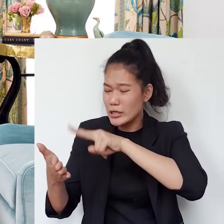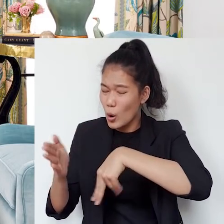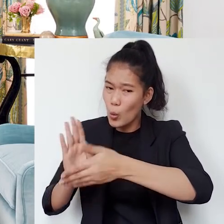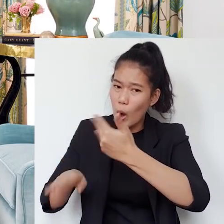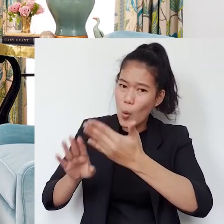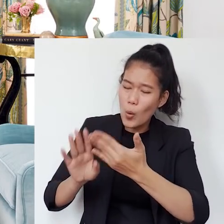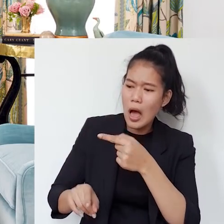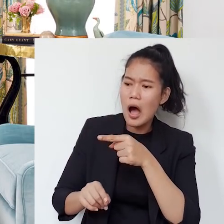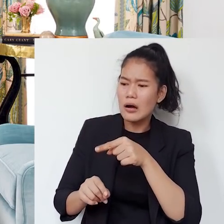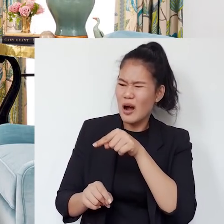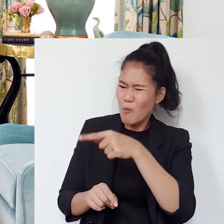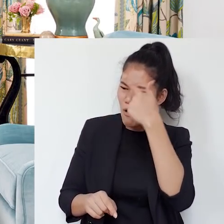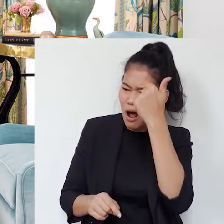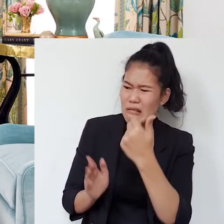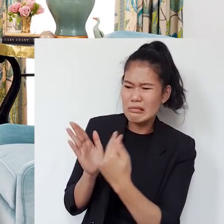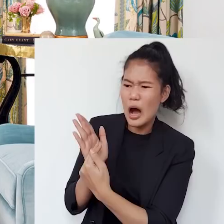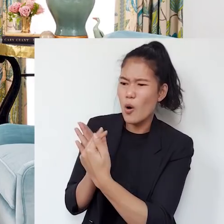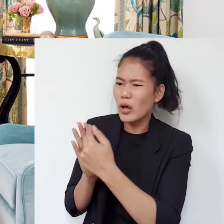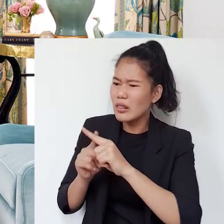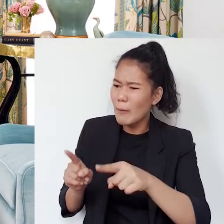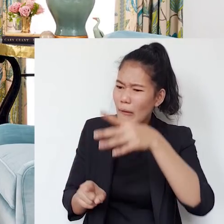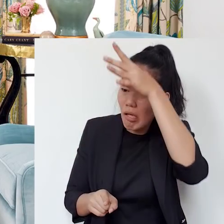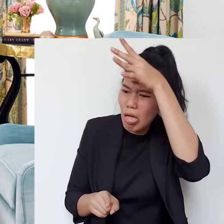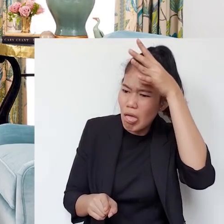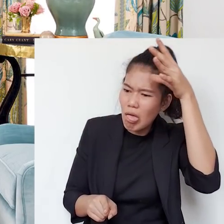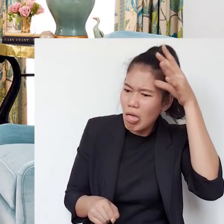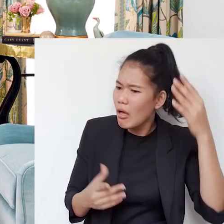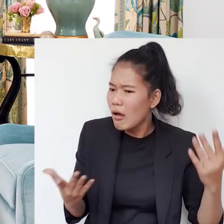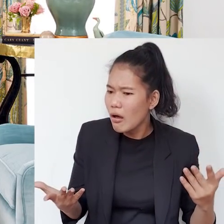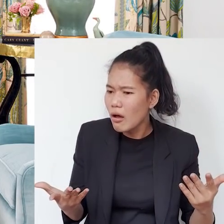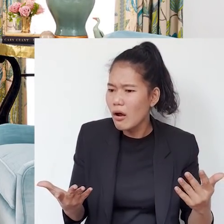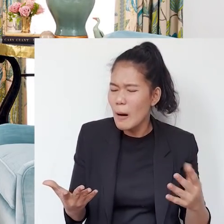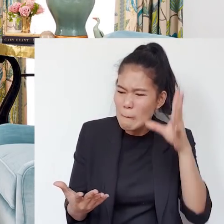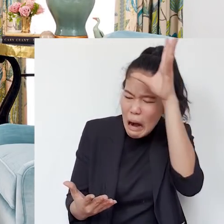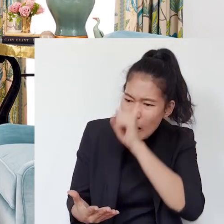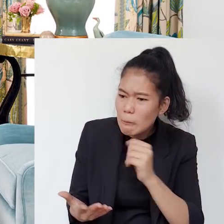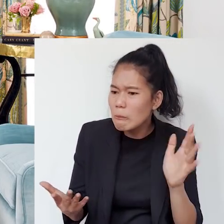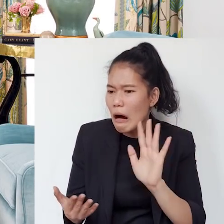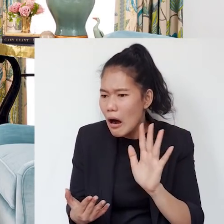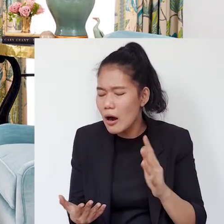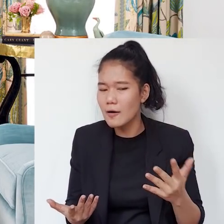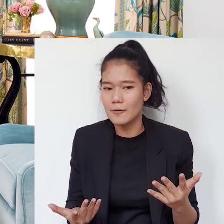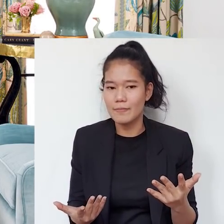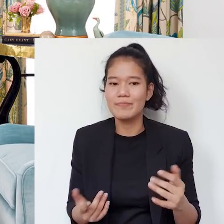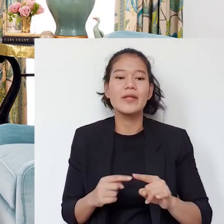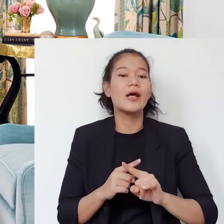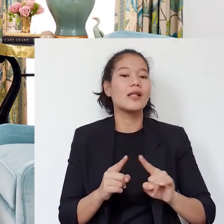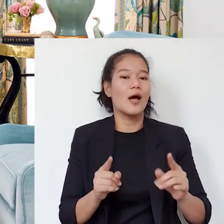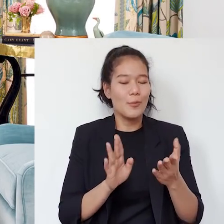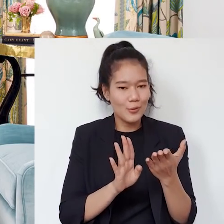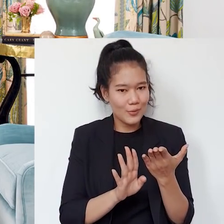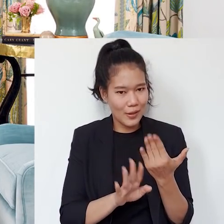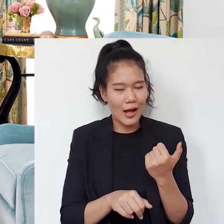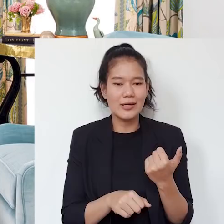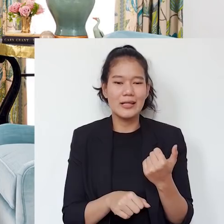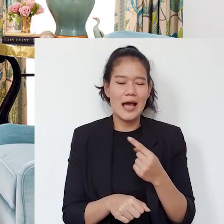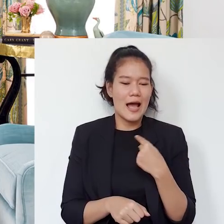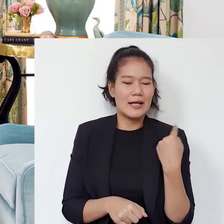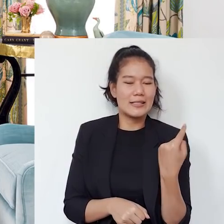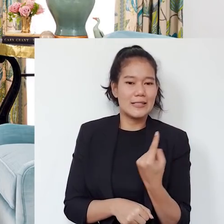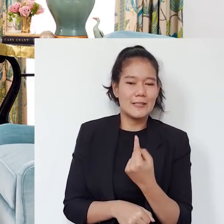ahli Taurat, kok kamu ndak paham-paham? Tapi sekali lagi kita dipertontonkan